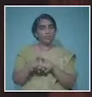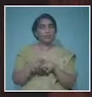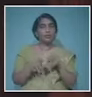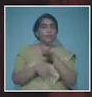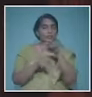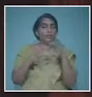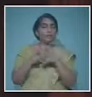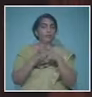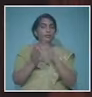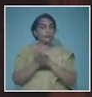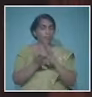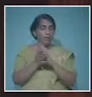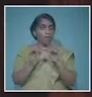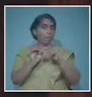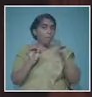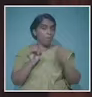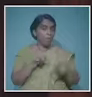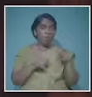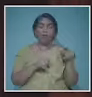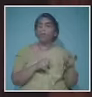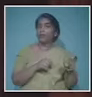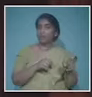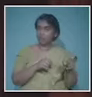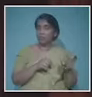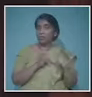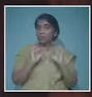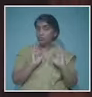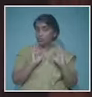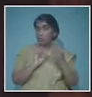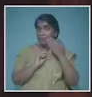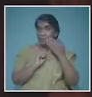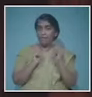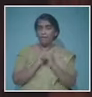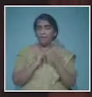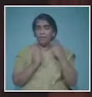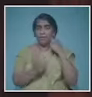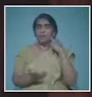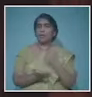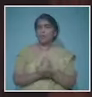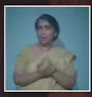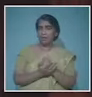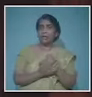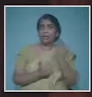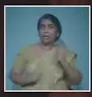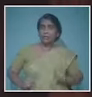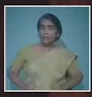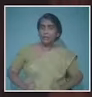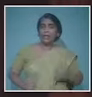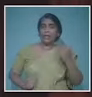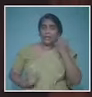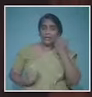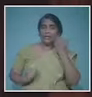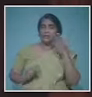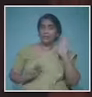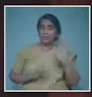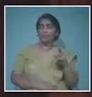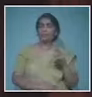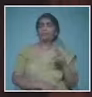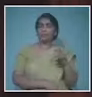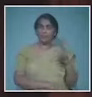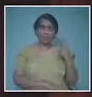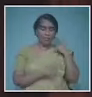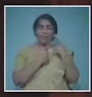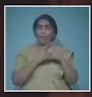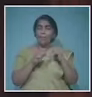සමාජ සුබසාධන මණ්ඩලය එක පැත්තකින් එන්නේ සුදුසු කර කියා ගන්න දෙයක් නැති වකෝඩි රෝගීන් ඇතුළු විවිධ රෝගාබාද සහ